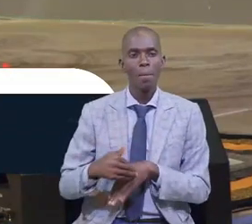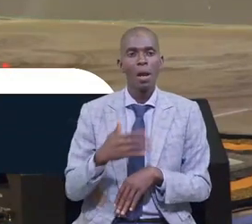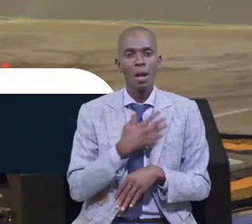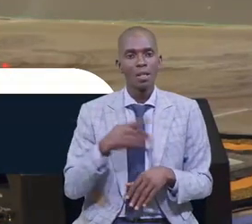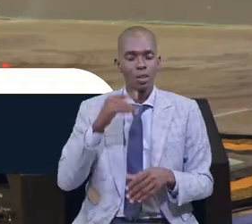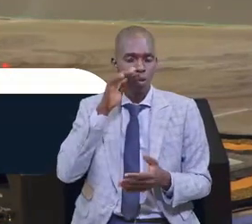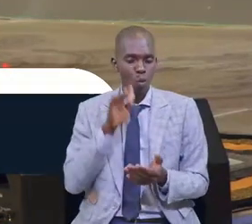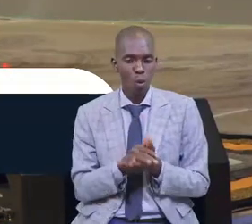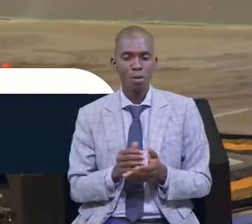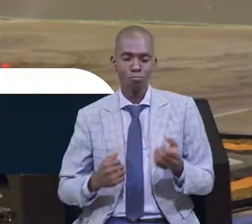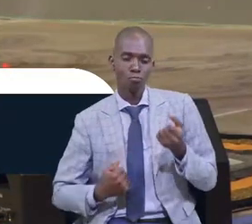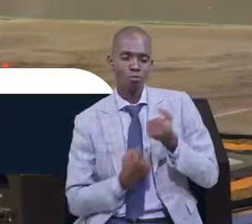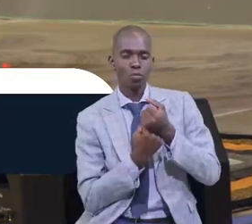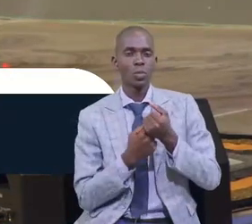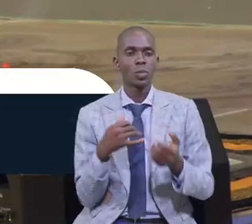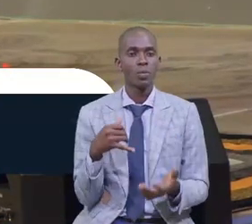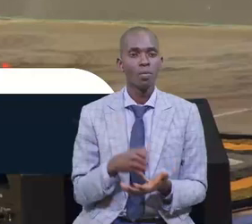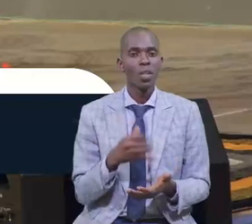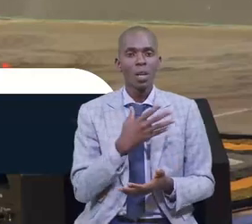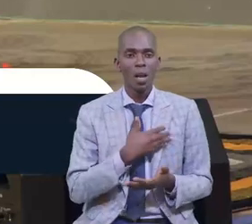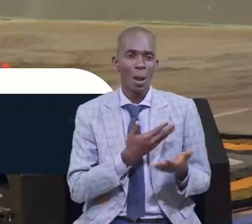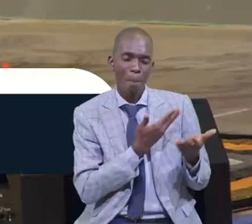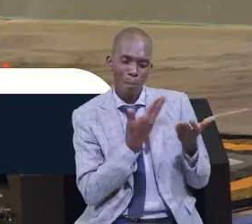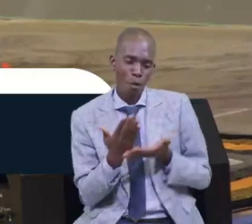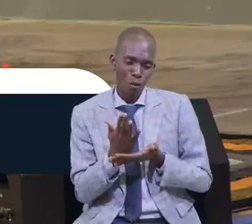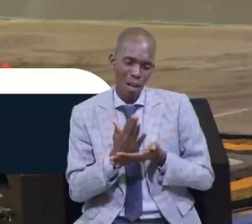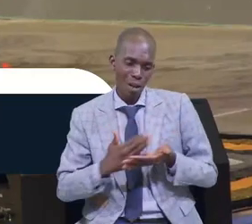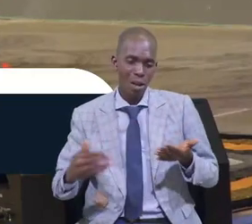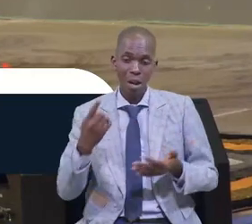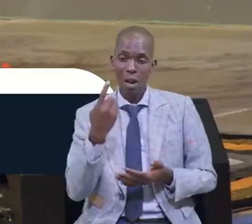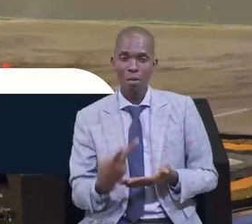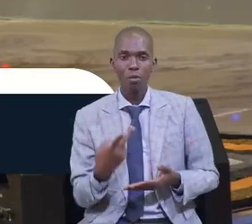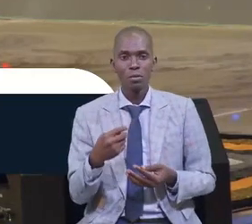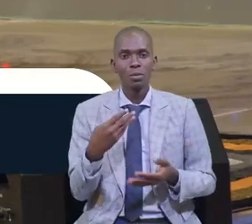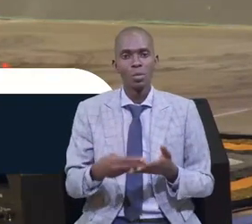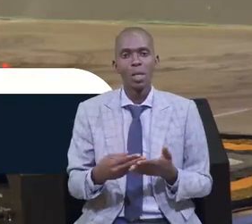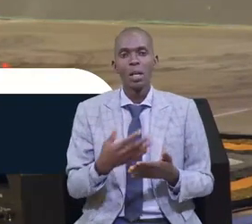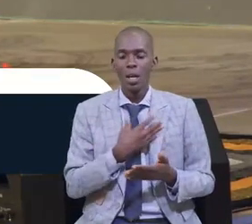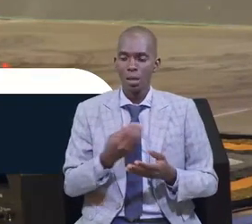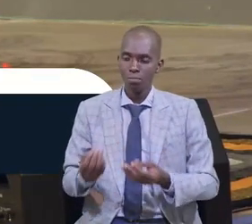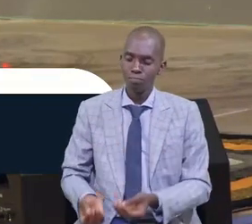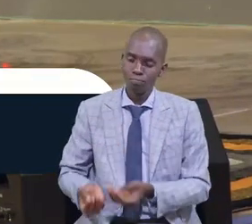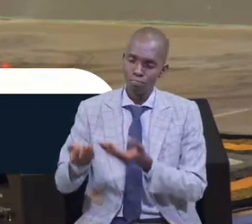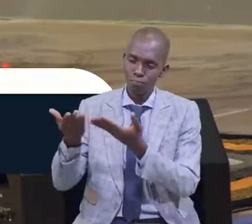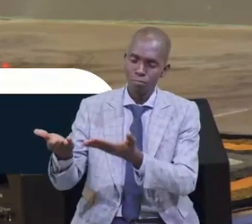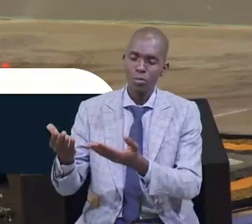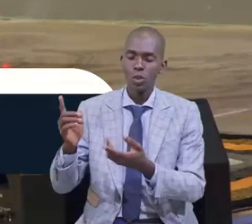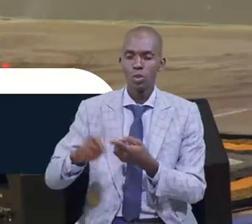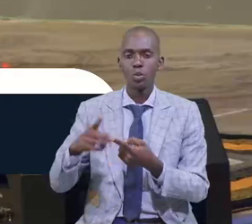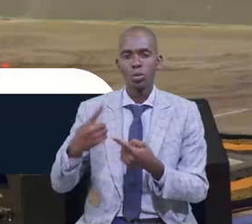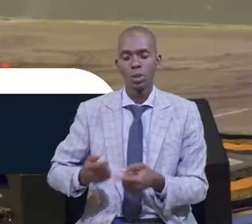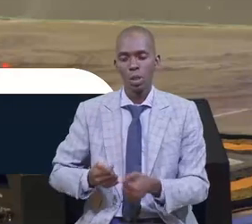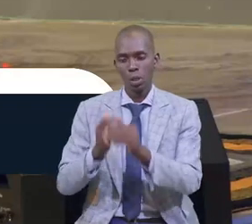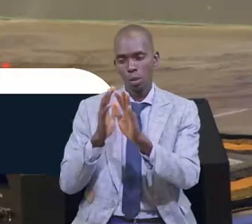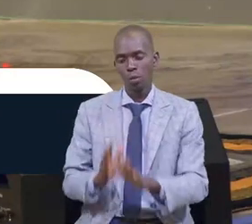sachant, puis il apporta le reste et le déposa aux pieds des